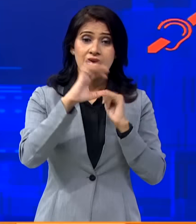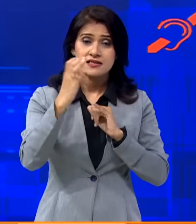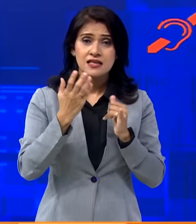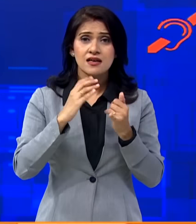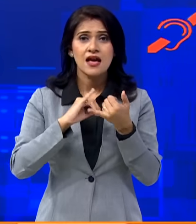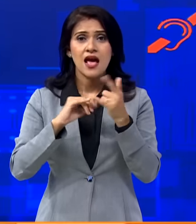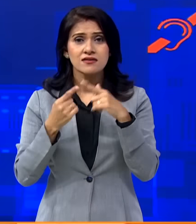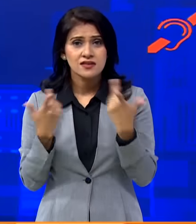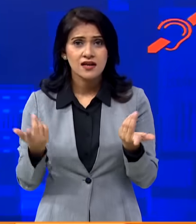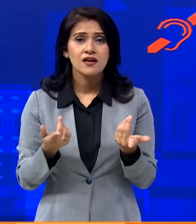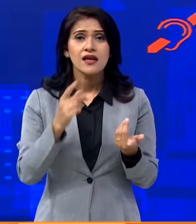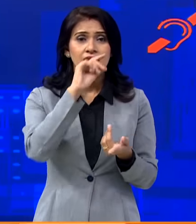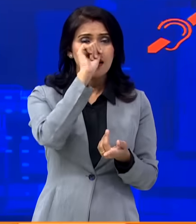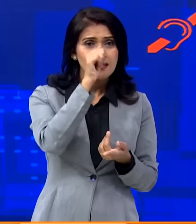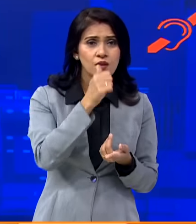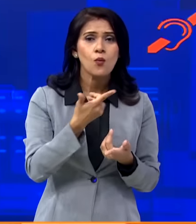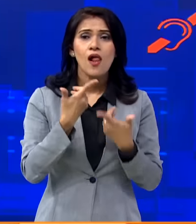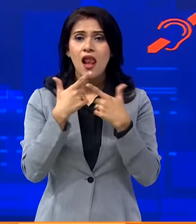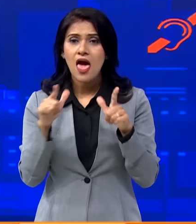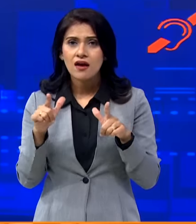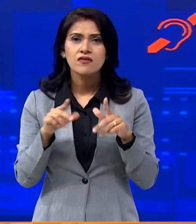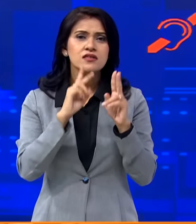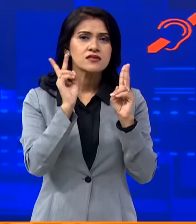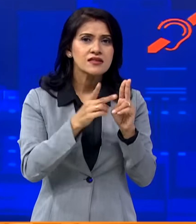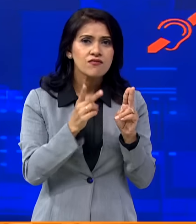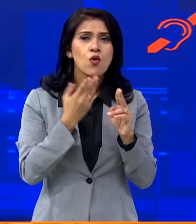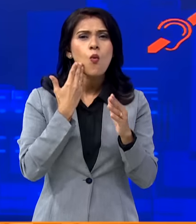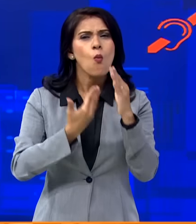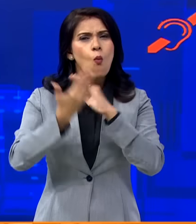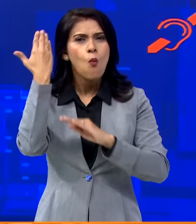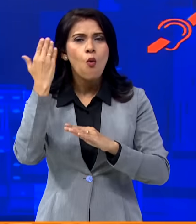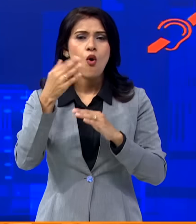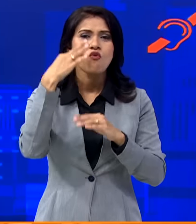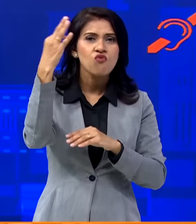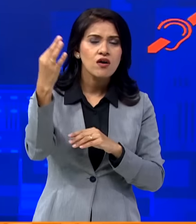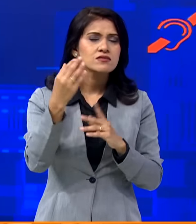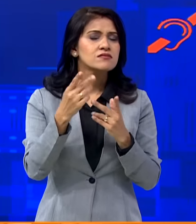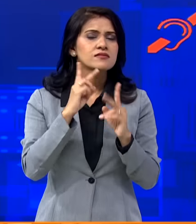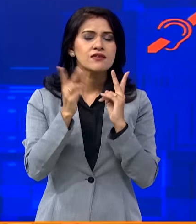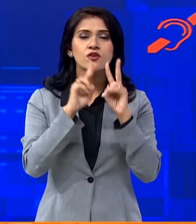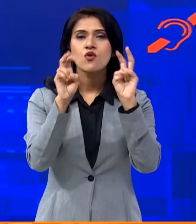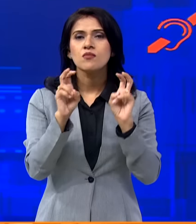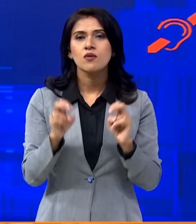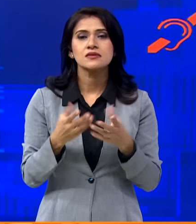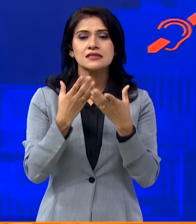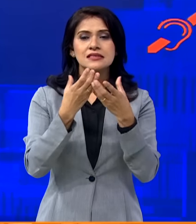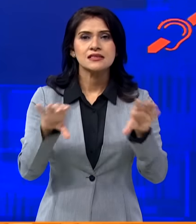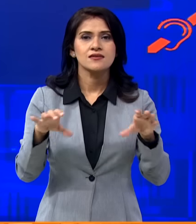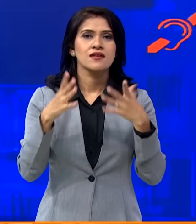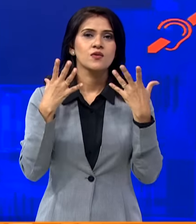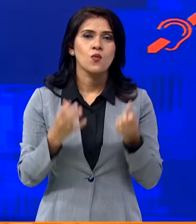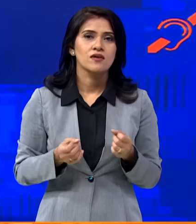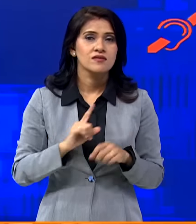नाम पर कोई क्षेत्र के नाम पर कोई अगड़े के नाम पर कोई पिछड़े के नाम पर लेकिन मैं एक बात कहना चाहता हूं जब तक